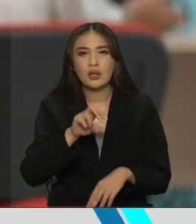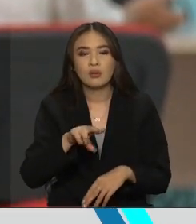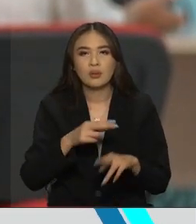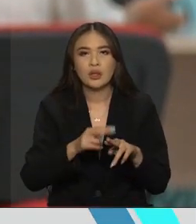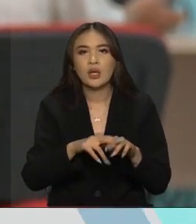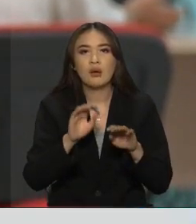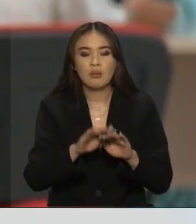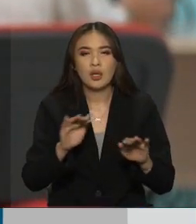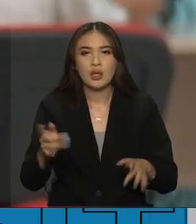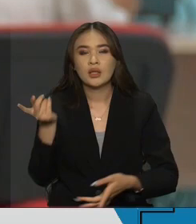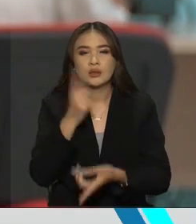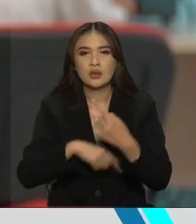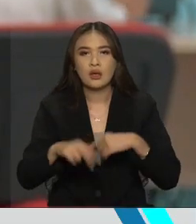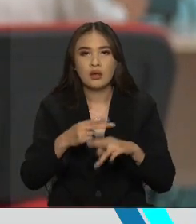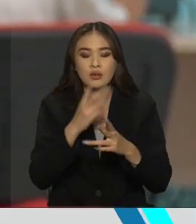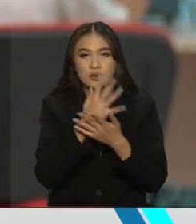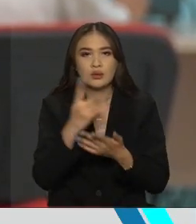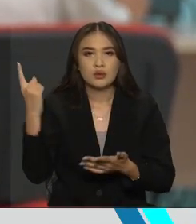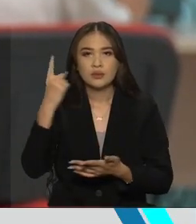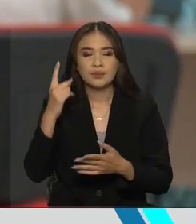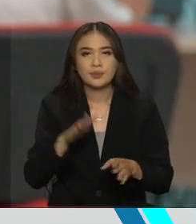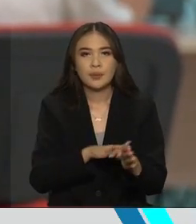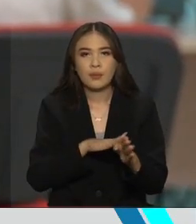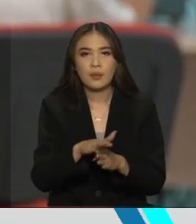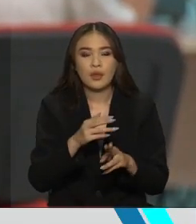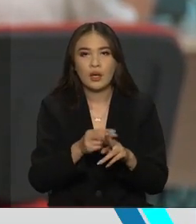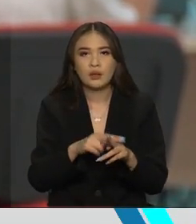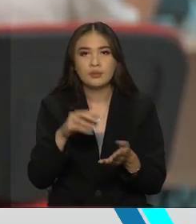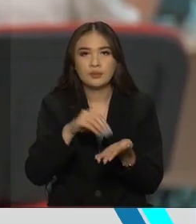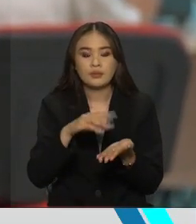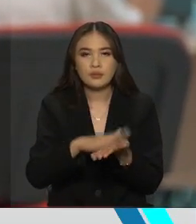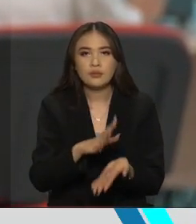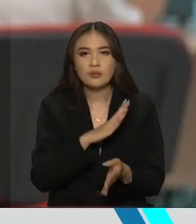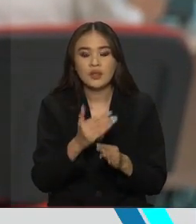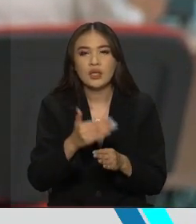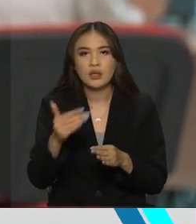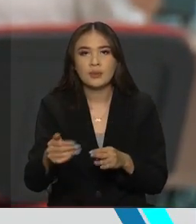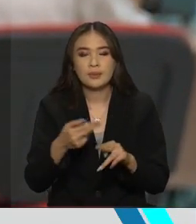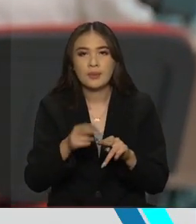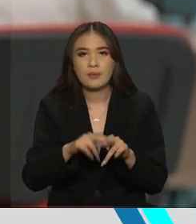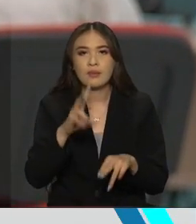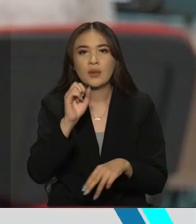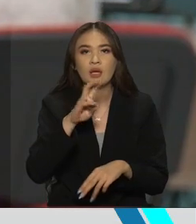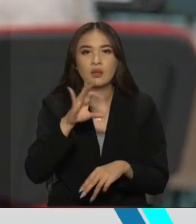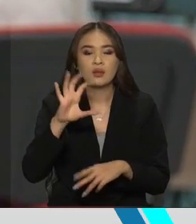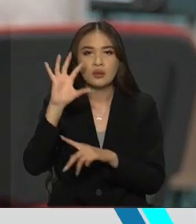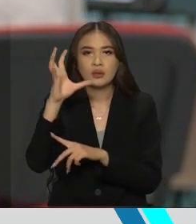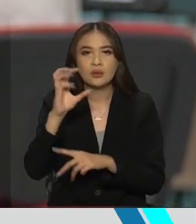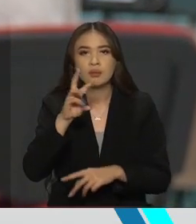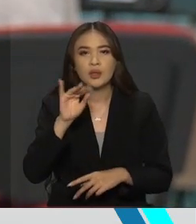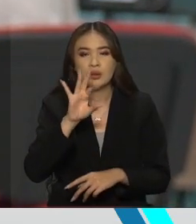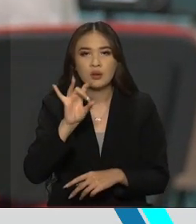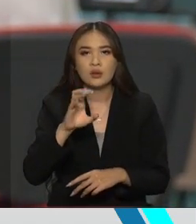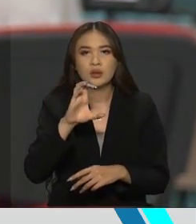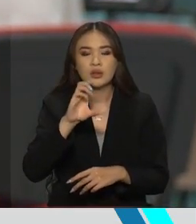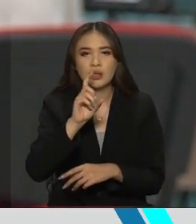балаларды біз теориялық білімменен бірінші толыққанды мәліметтерді беріп аламыз. Сонан кейін барып оларды сол нано спутниктің ішіндегі микросхемаларды